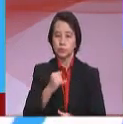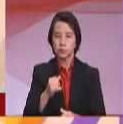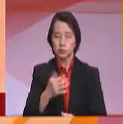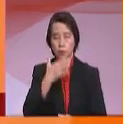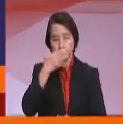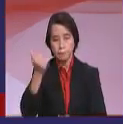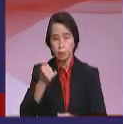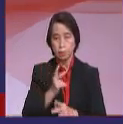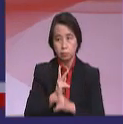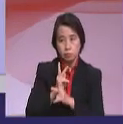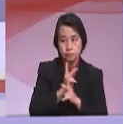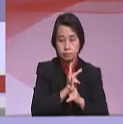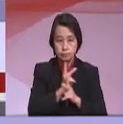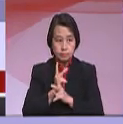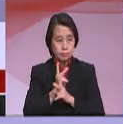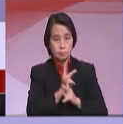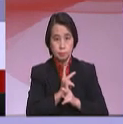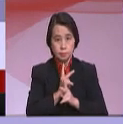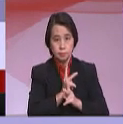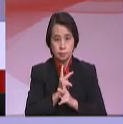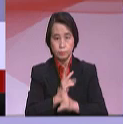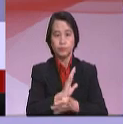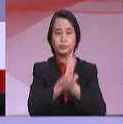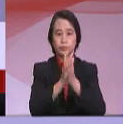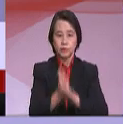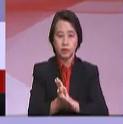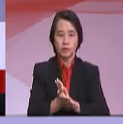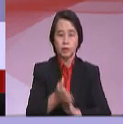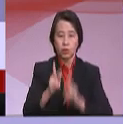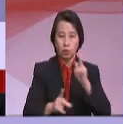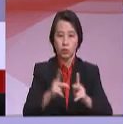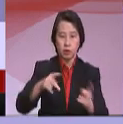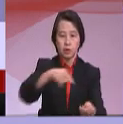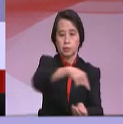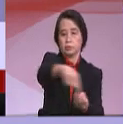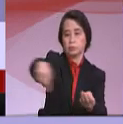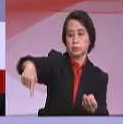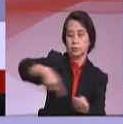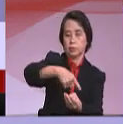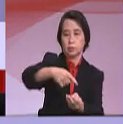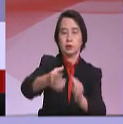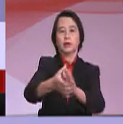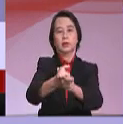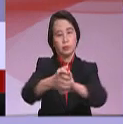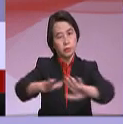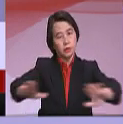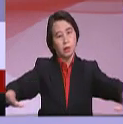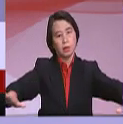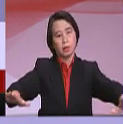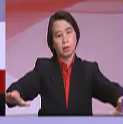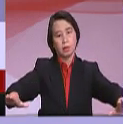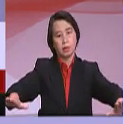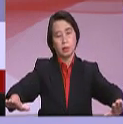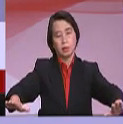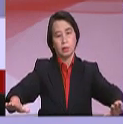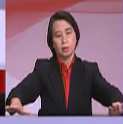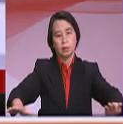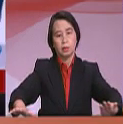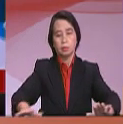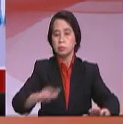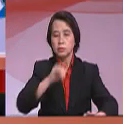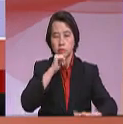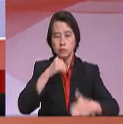langkah yang lebih berhati-hati supaya kita dan orang di sekeliling kita selamat dari dijangkiti